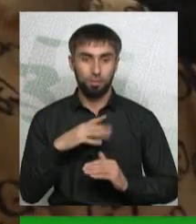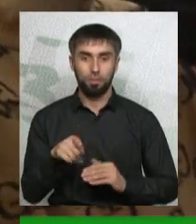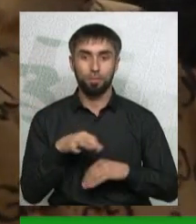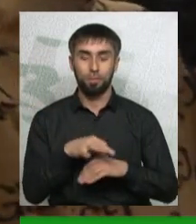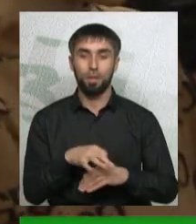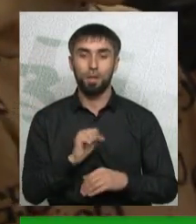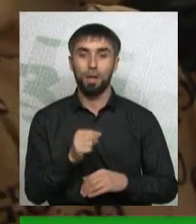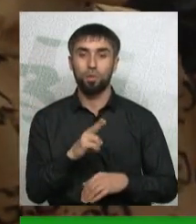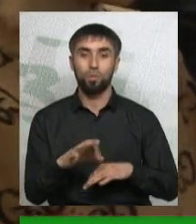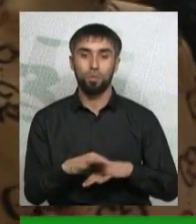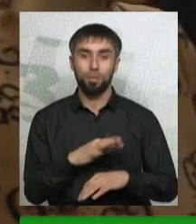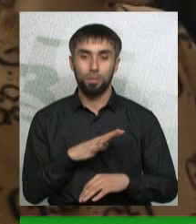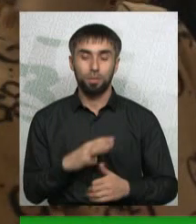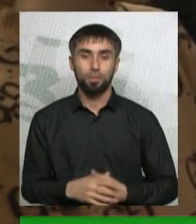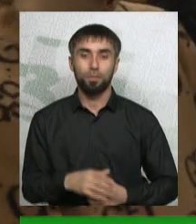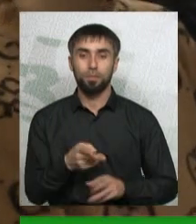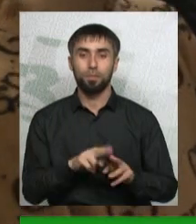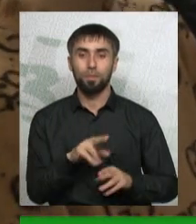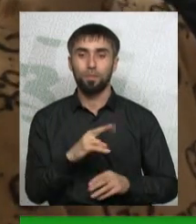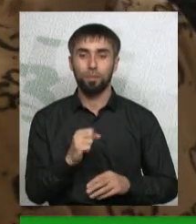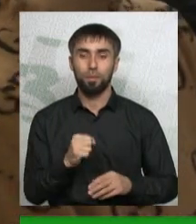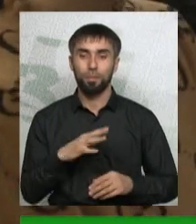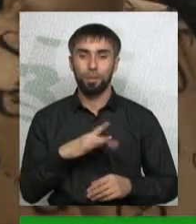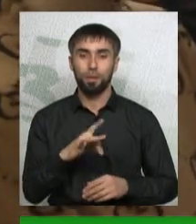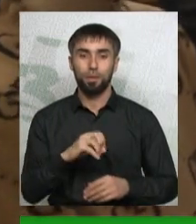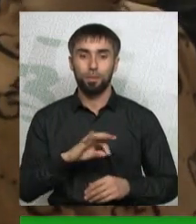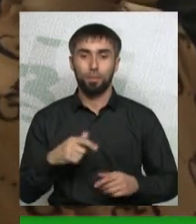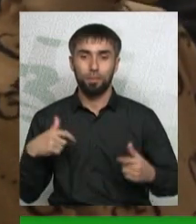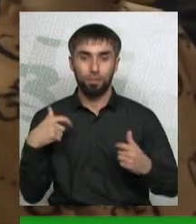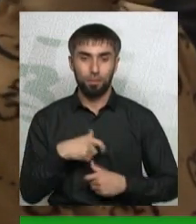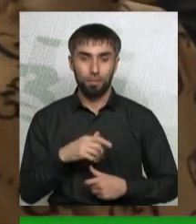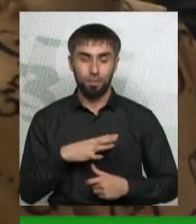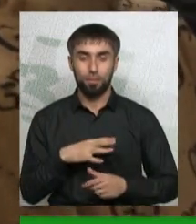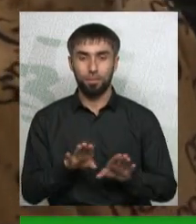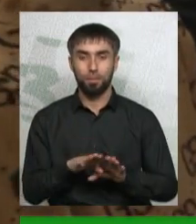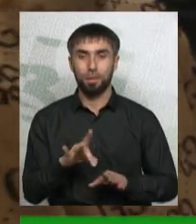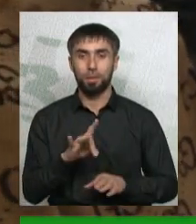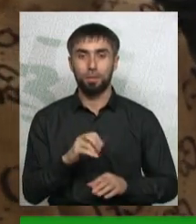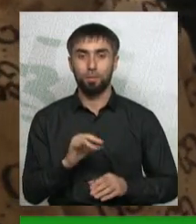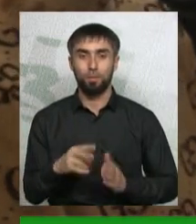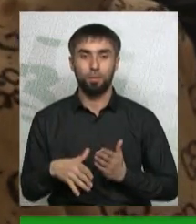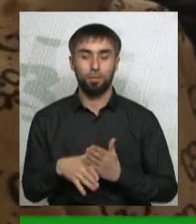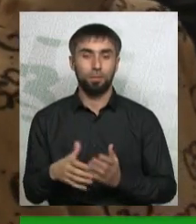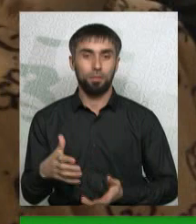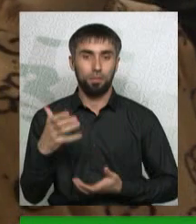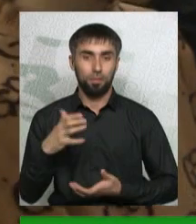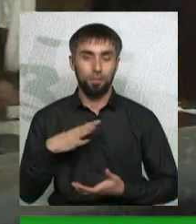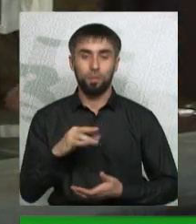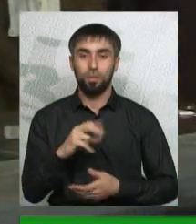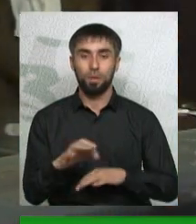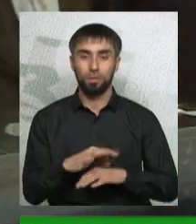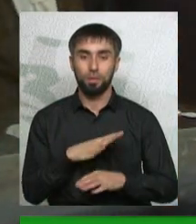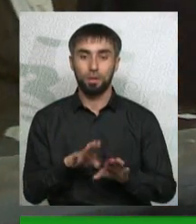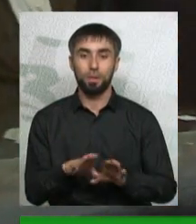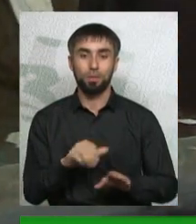Тех кыдари лента для водоносного кушины. А с тех кырцани бы ну попада си что куду цани хи хашхан.